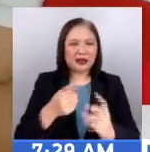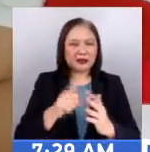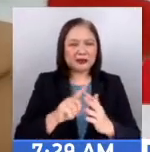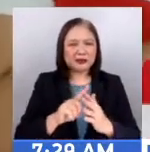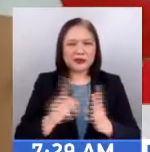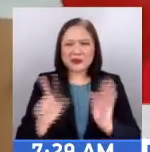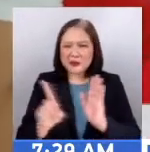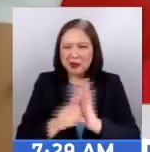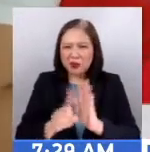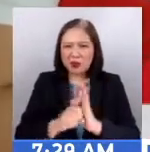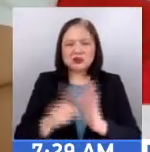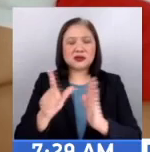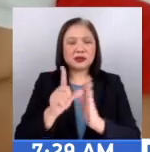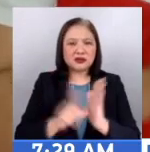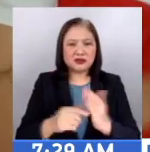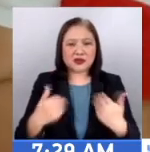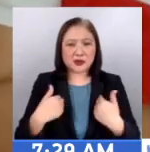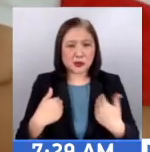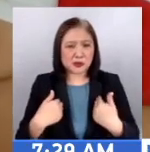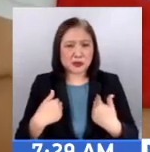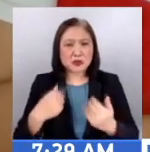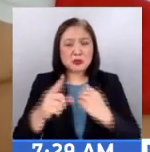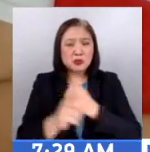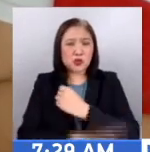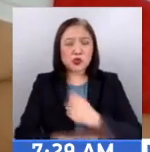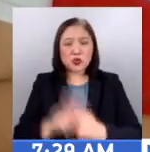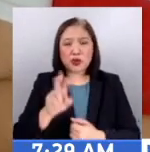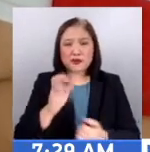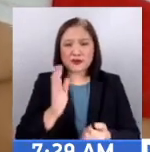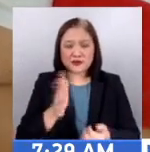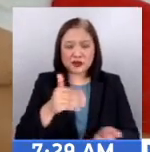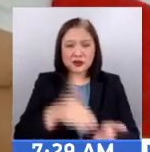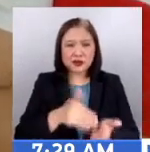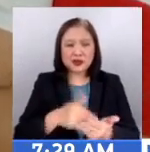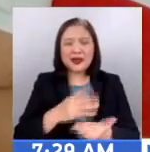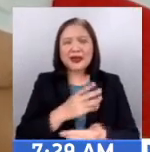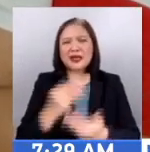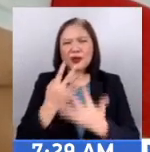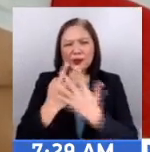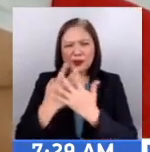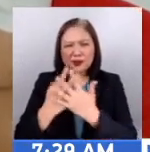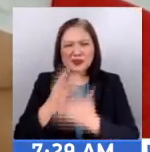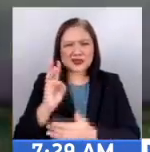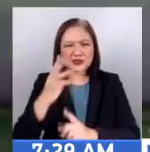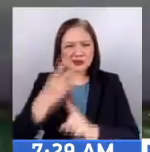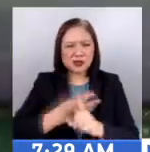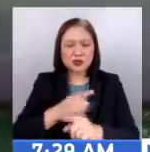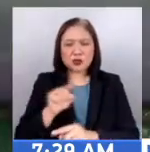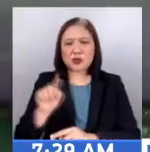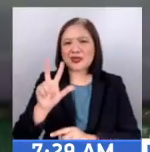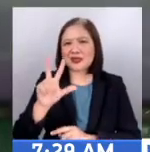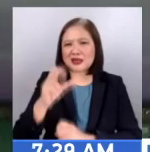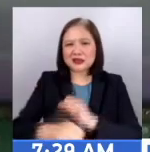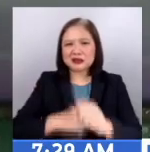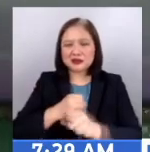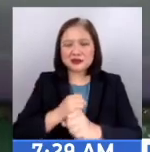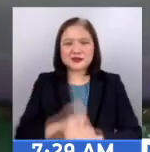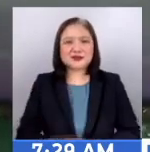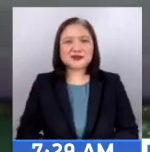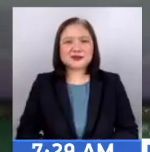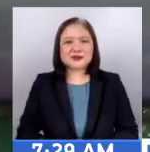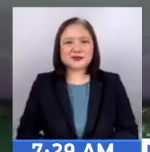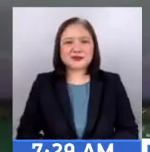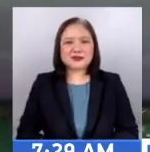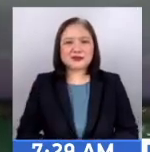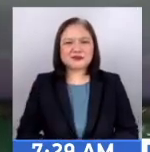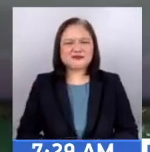hanggang 250,000 pesos at pagkakakulong mula 6 na buwan hanggang 3 taon. Ang malungkot na balita sa mga